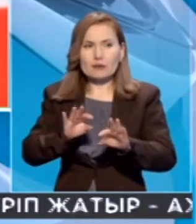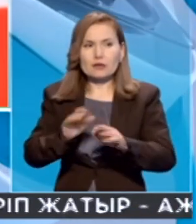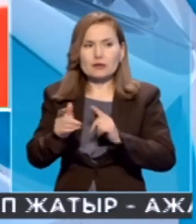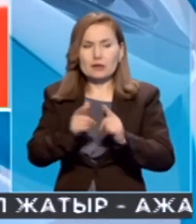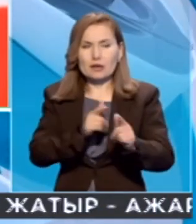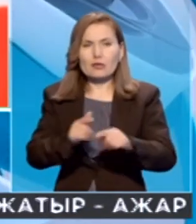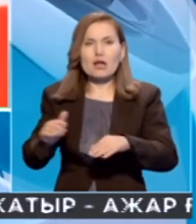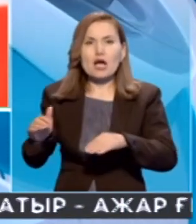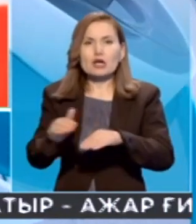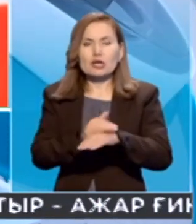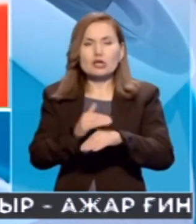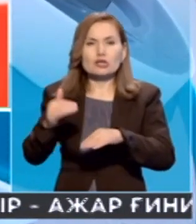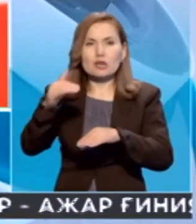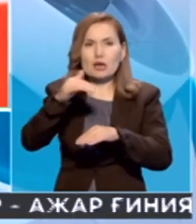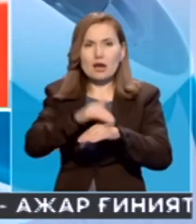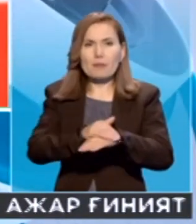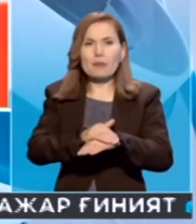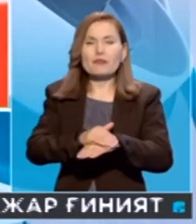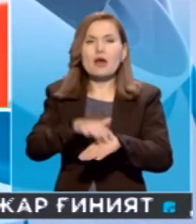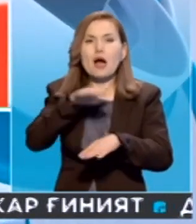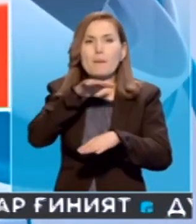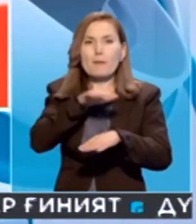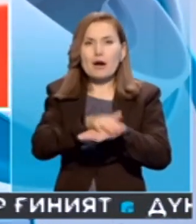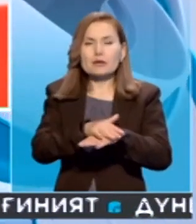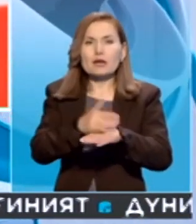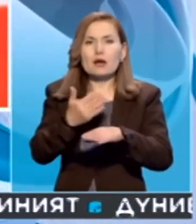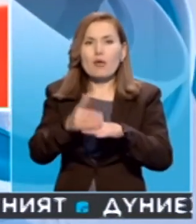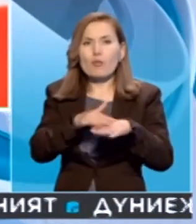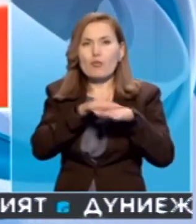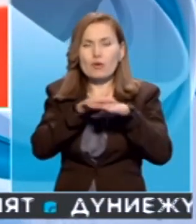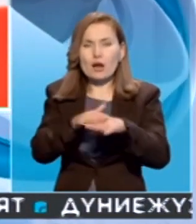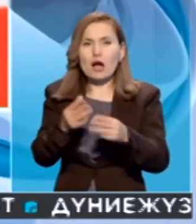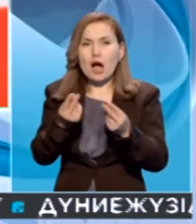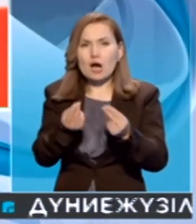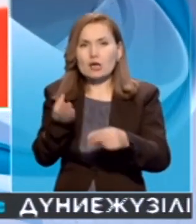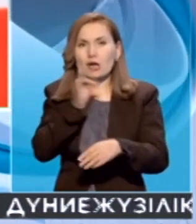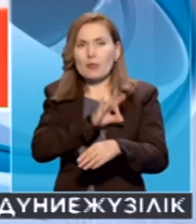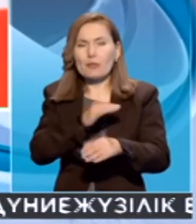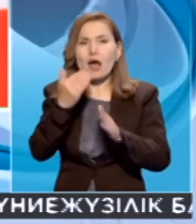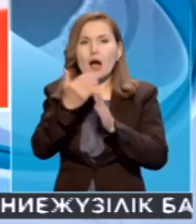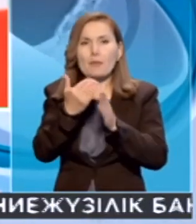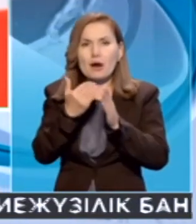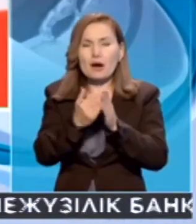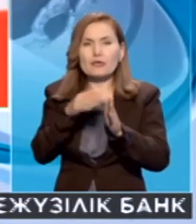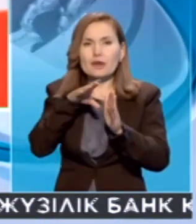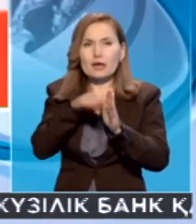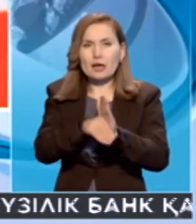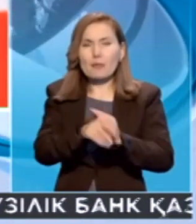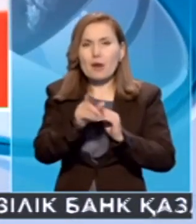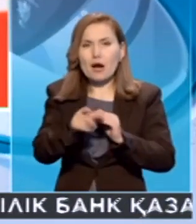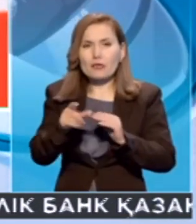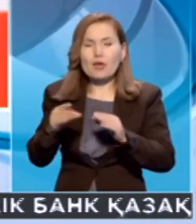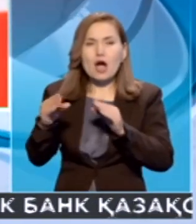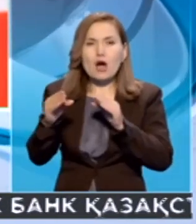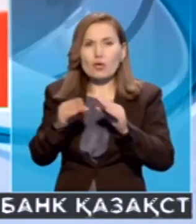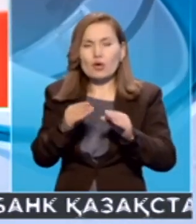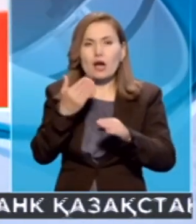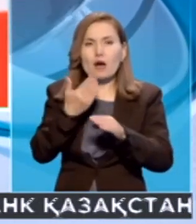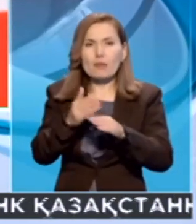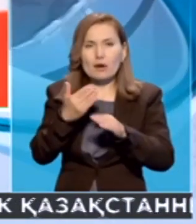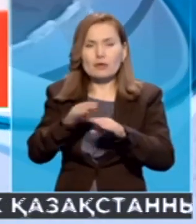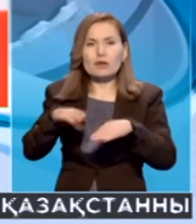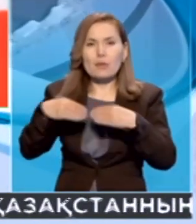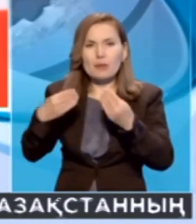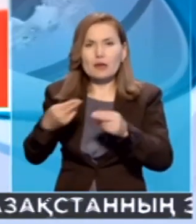Ақерке. Кеш жарық, Шерхан. Банктер бөлінген ақшаны игеріп үлгерген. Яғни бағдарламаға арналған ақшаны азаматтарға көлік алу үшін несие ретінде